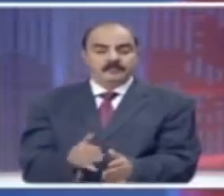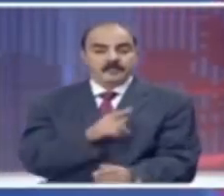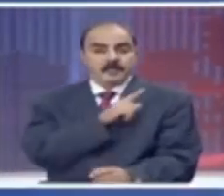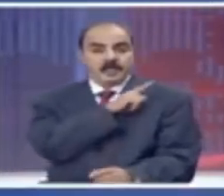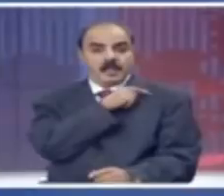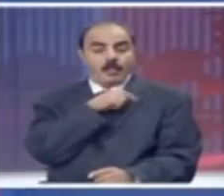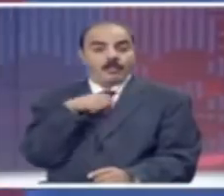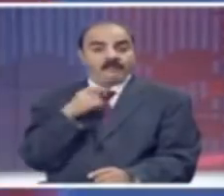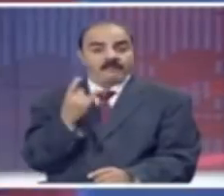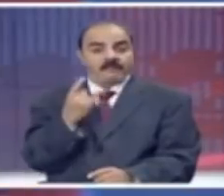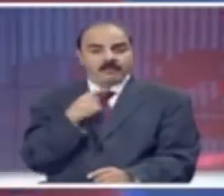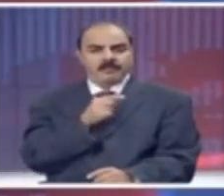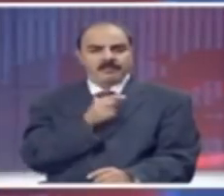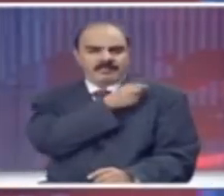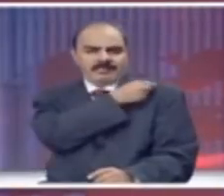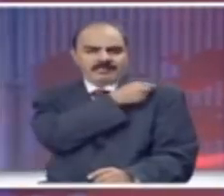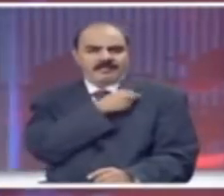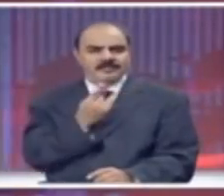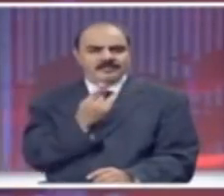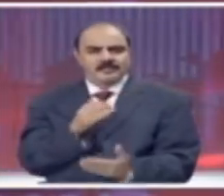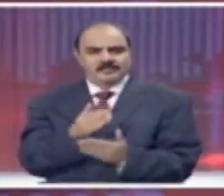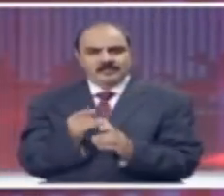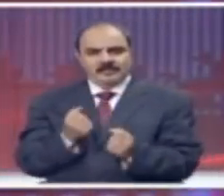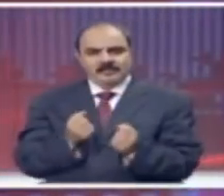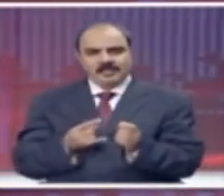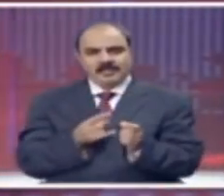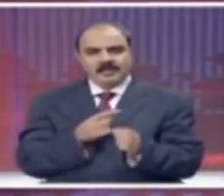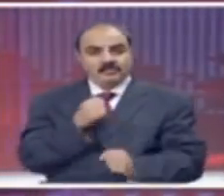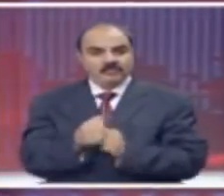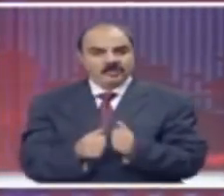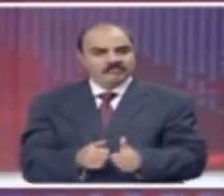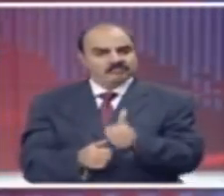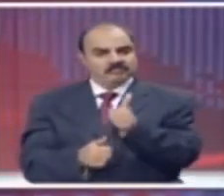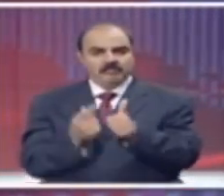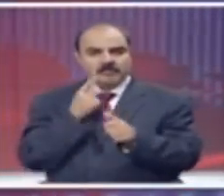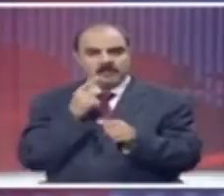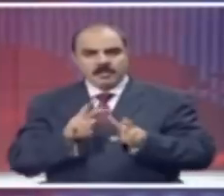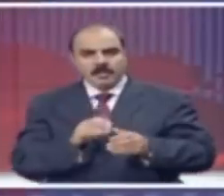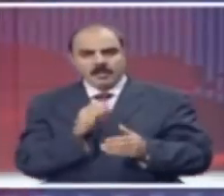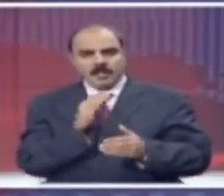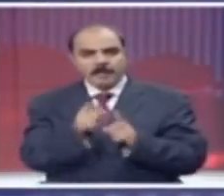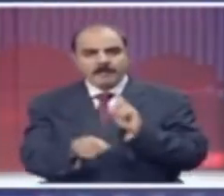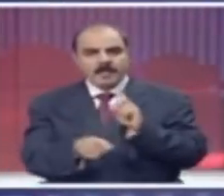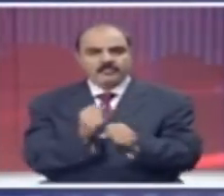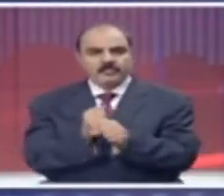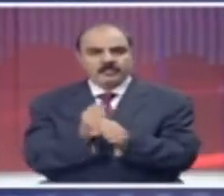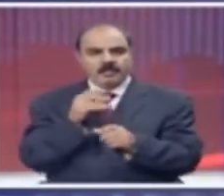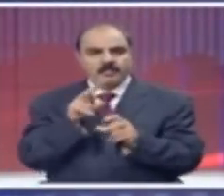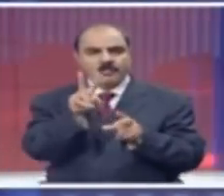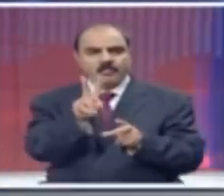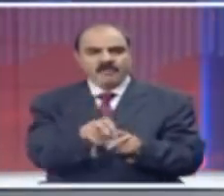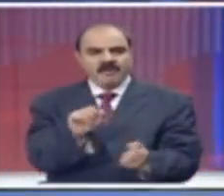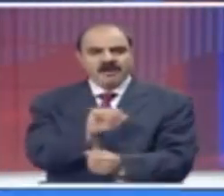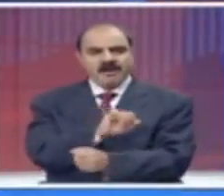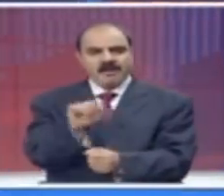كرم اللواء محمود توفيق وزير الداخلية أمين الشرطة من قوة الإدارة العامة لمرور القاهرة تقديرا لتعامله